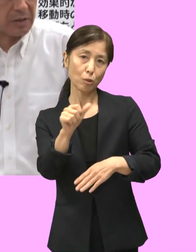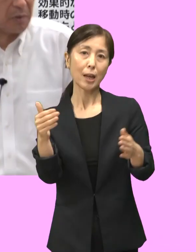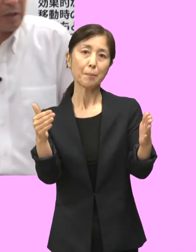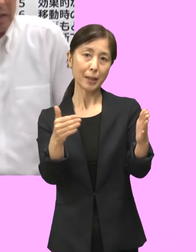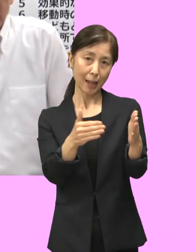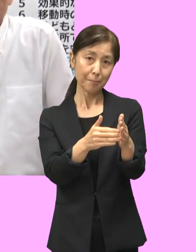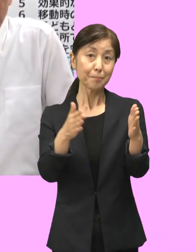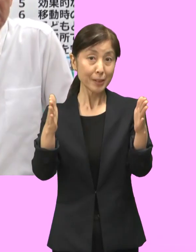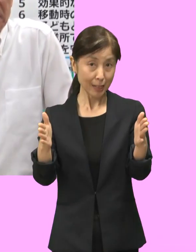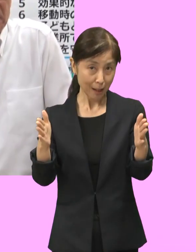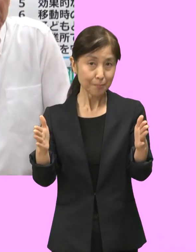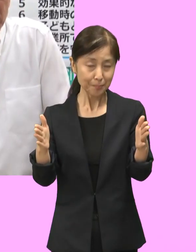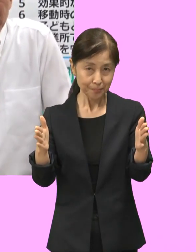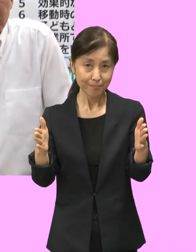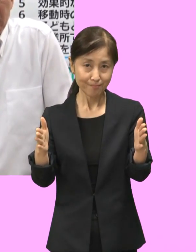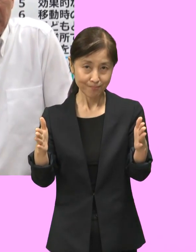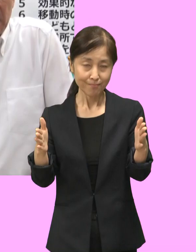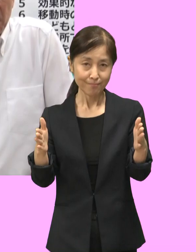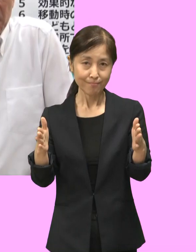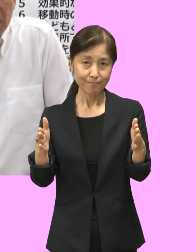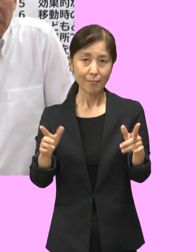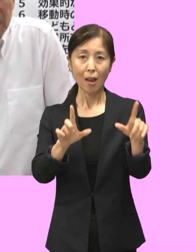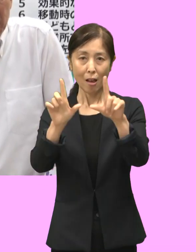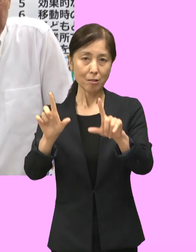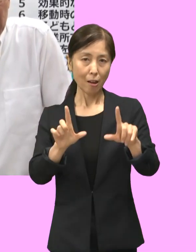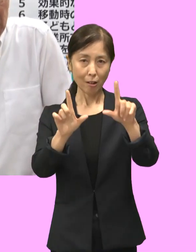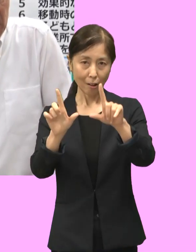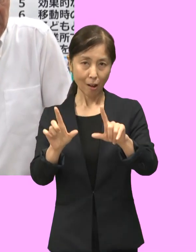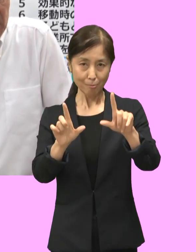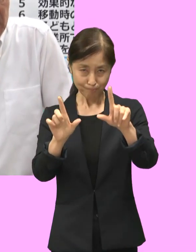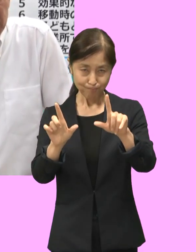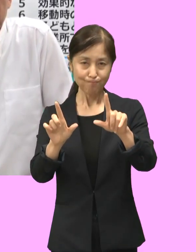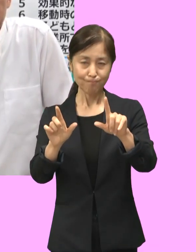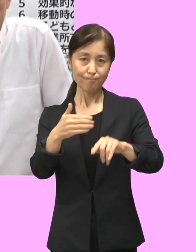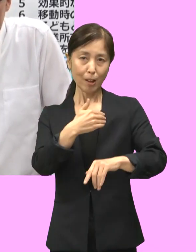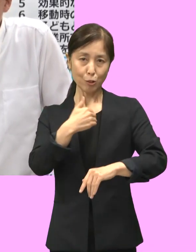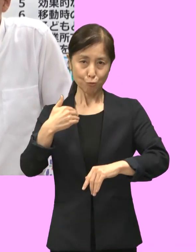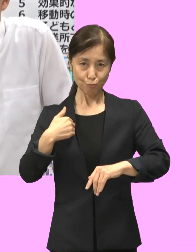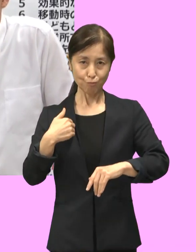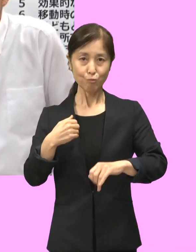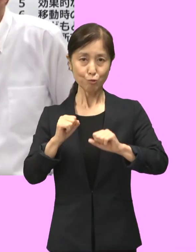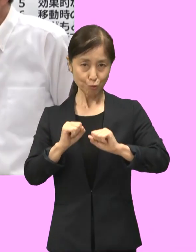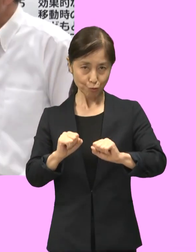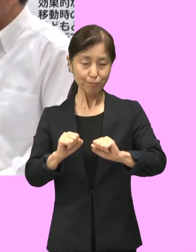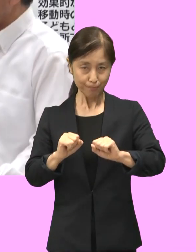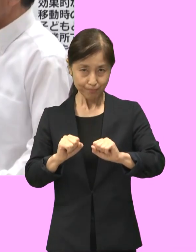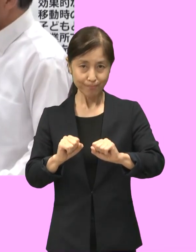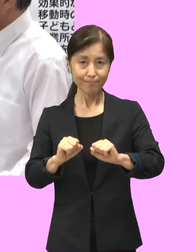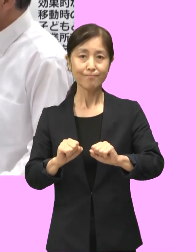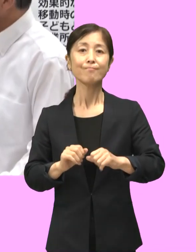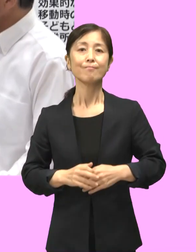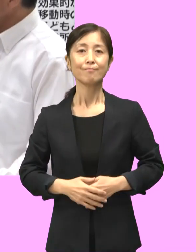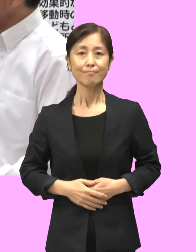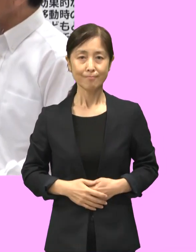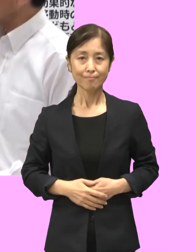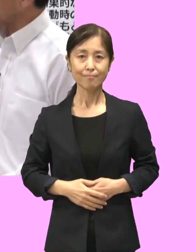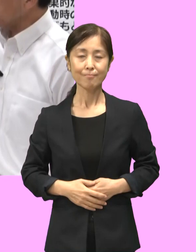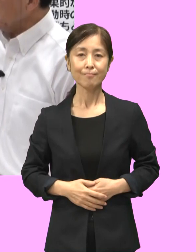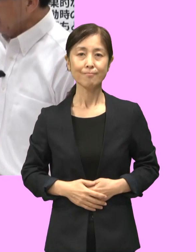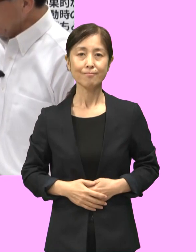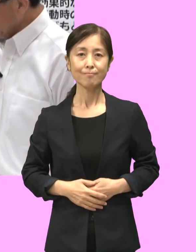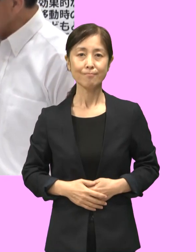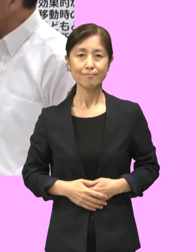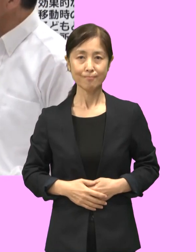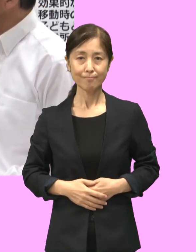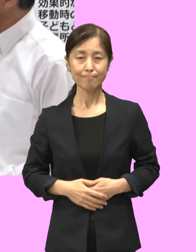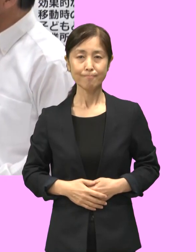期間においてしっかりと生計をできるようにしていくと、こういう措置であります。これが一つ